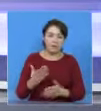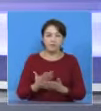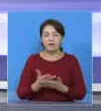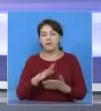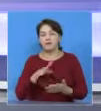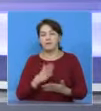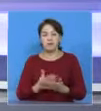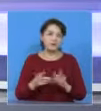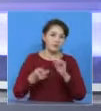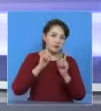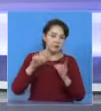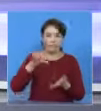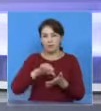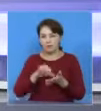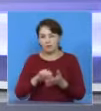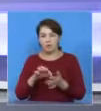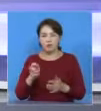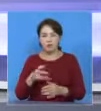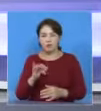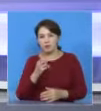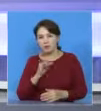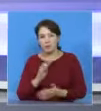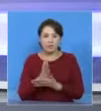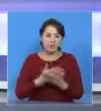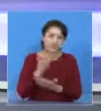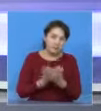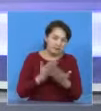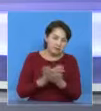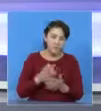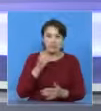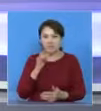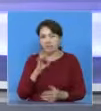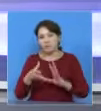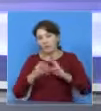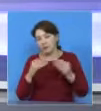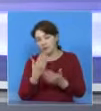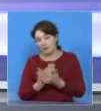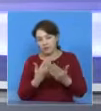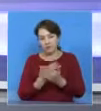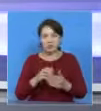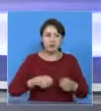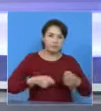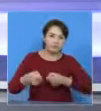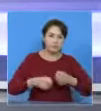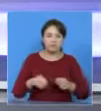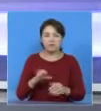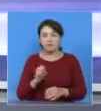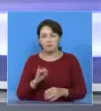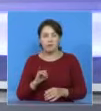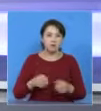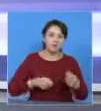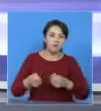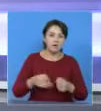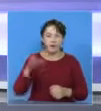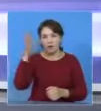Уразалина. В заседании приняли участие члены Бюро политсовета и регионального общественного совета, руководители департаментов и